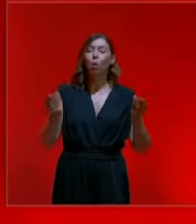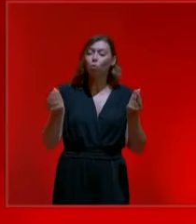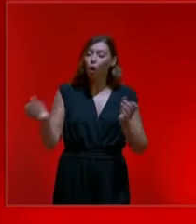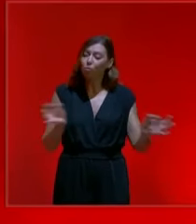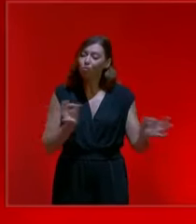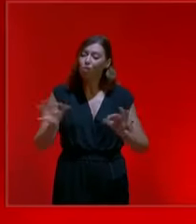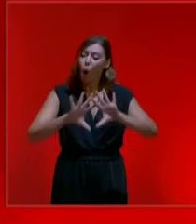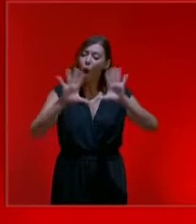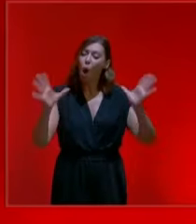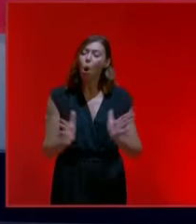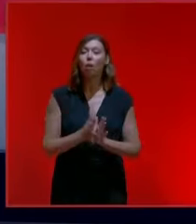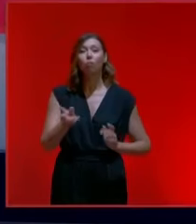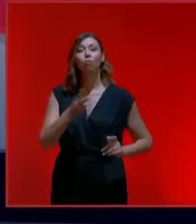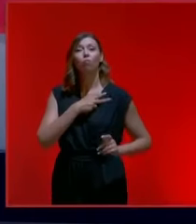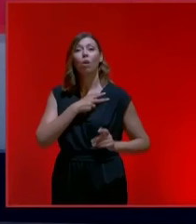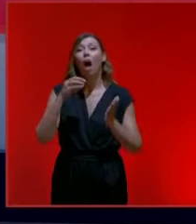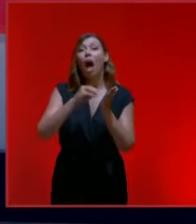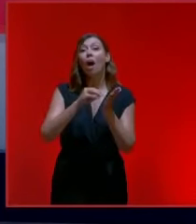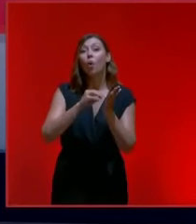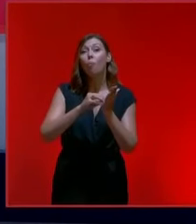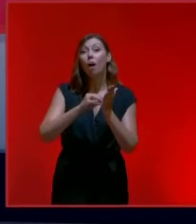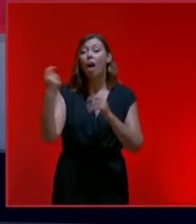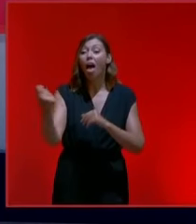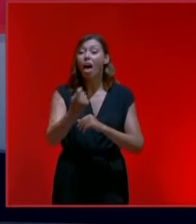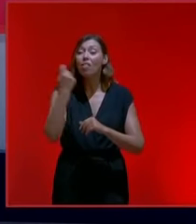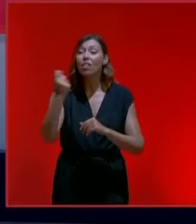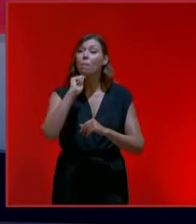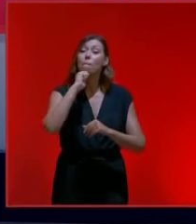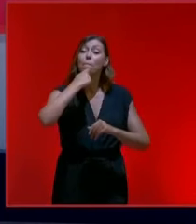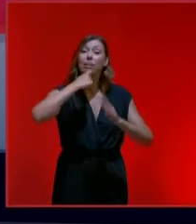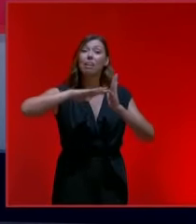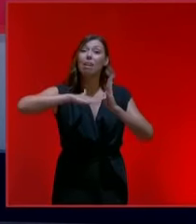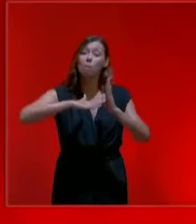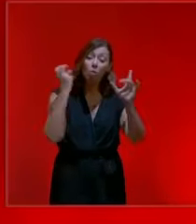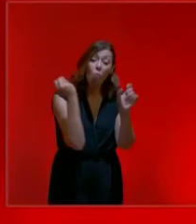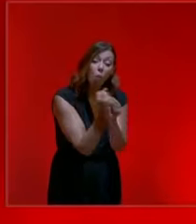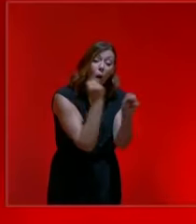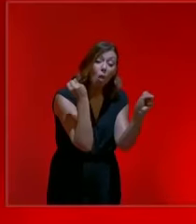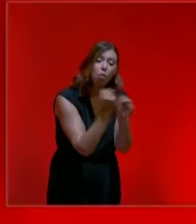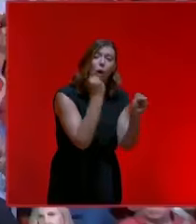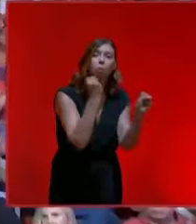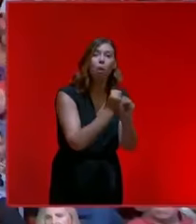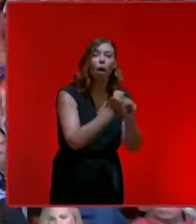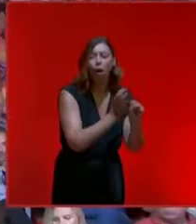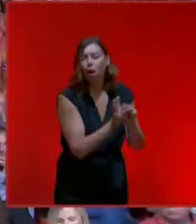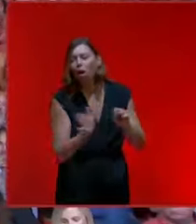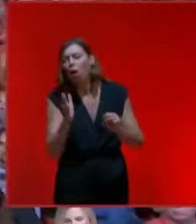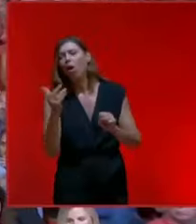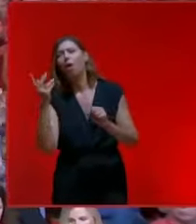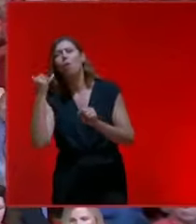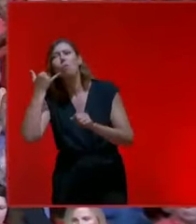η ΕΕΠ έκανε τη δουλειά της. Δεν παρακολουθούσε πολιτικούς αντιπάλους και το μισό Υπουργικό Συμβούλιο.